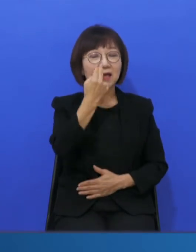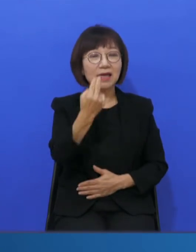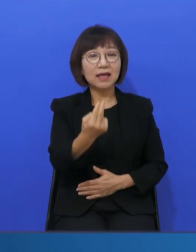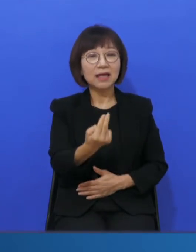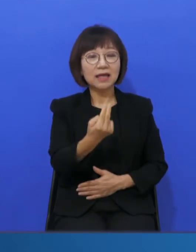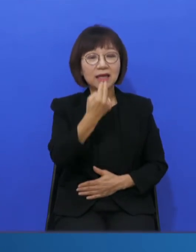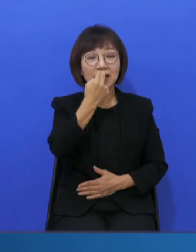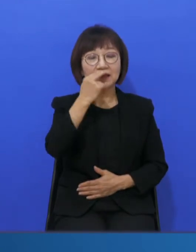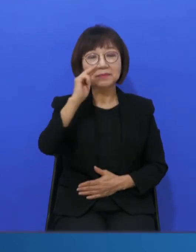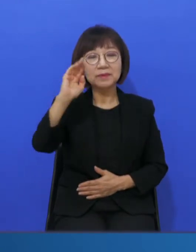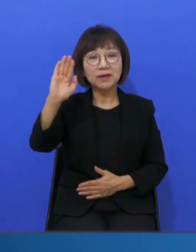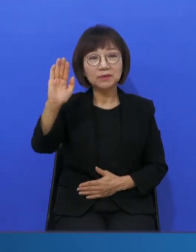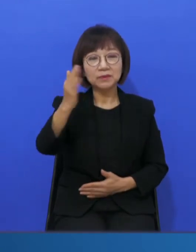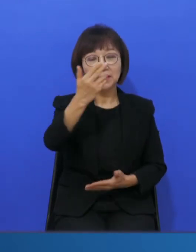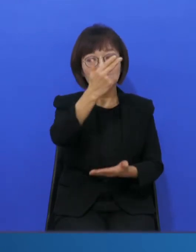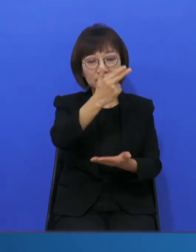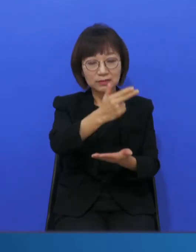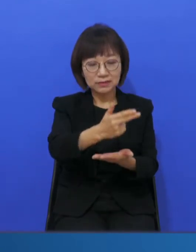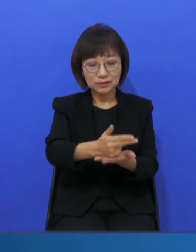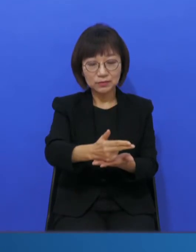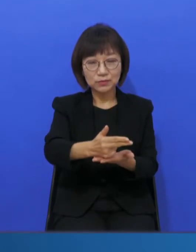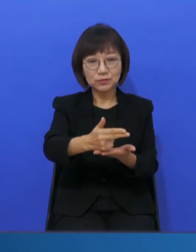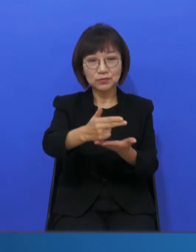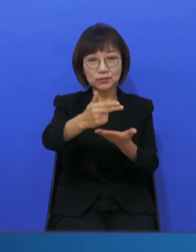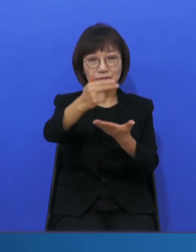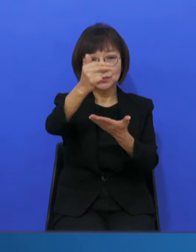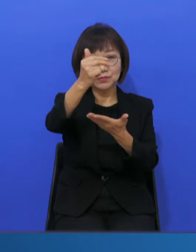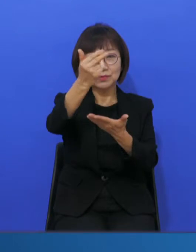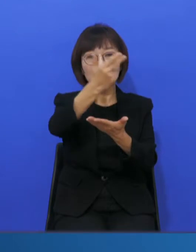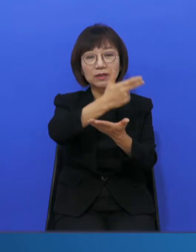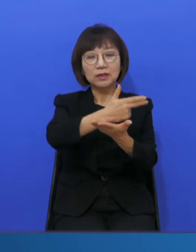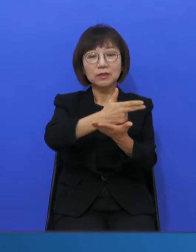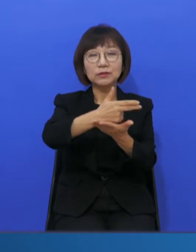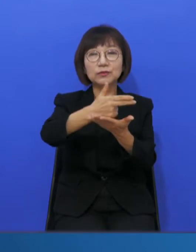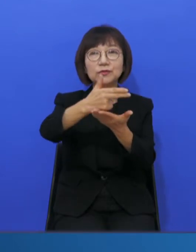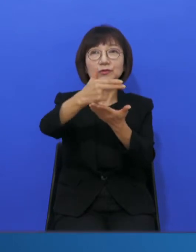나의 생명 되신 주